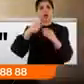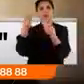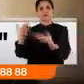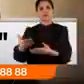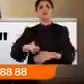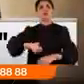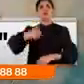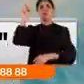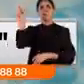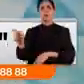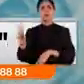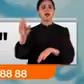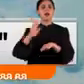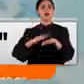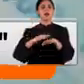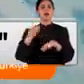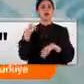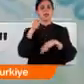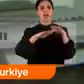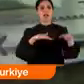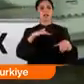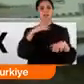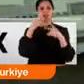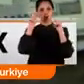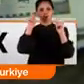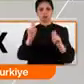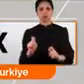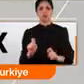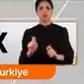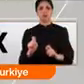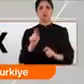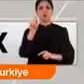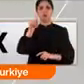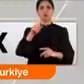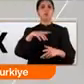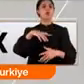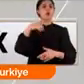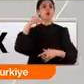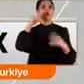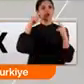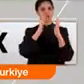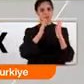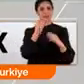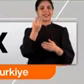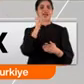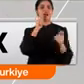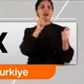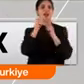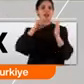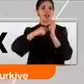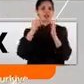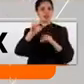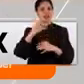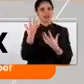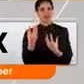Bakan Nebati atılacak yeni adımlarında sinyalini verdi. Merkez Bankası görüşmelerini sürdürüyor. İyi anlaşmalar geliyor. Çok çok çok yakın